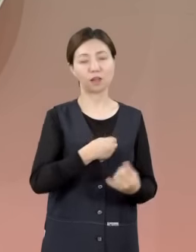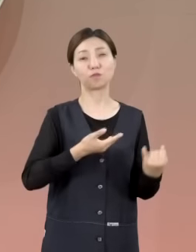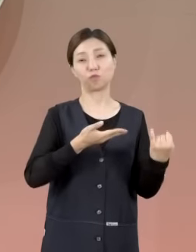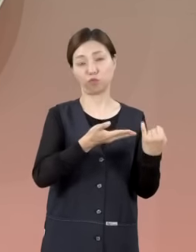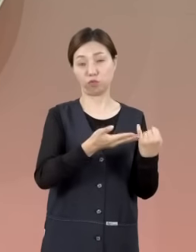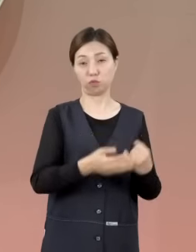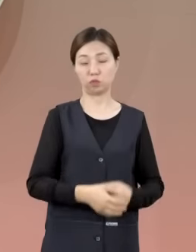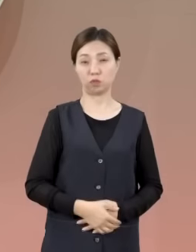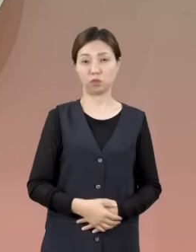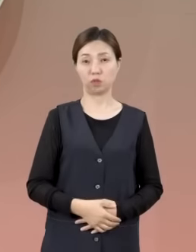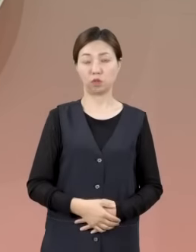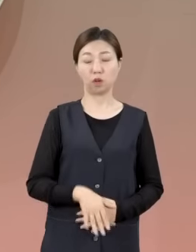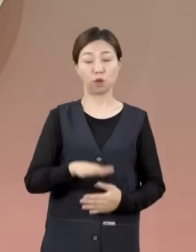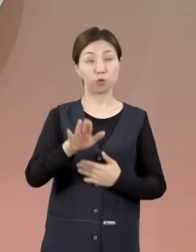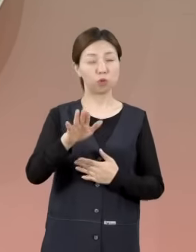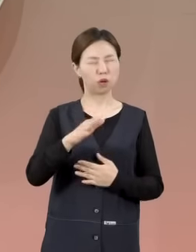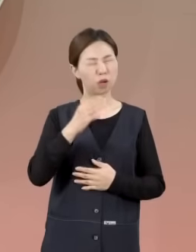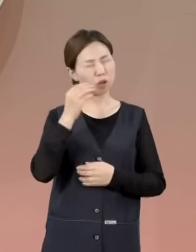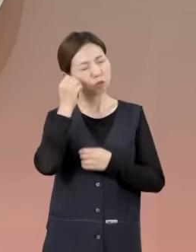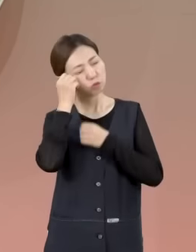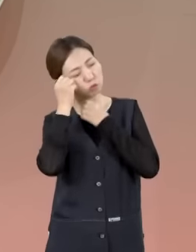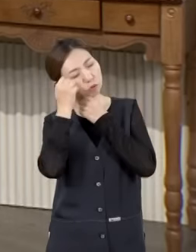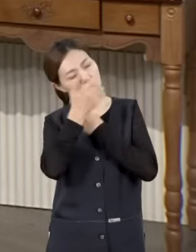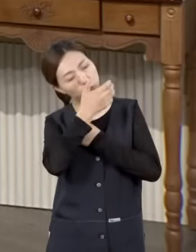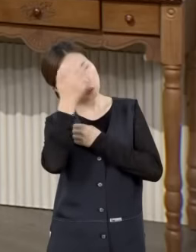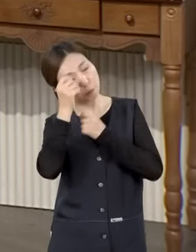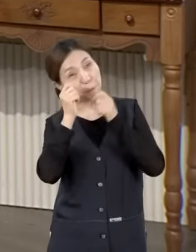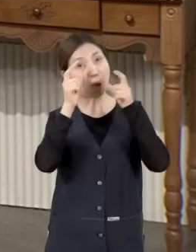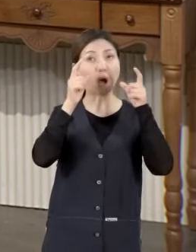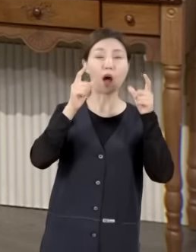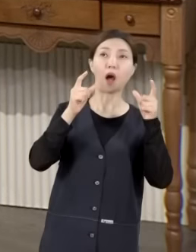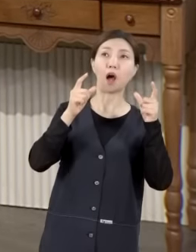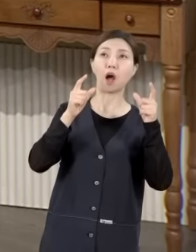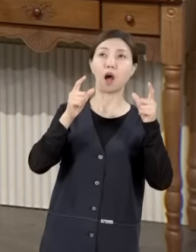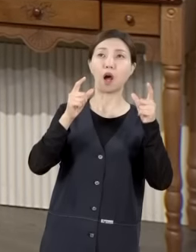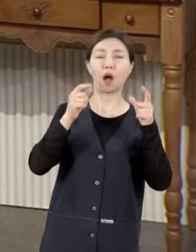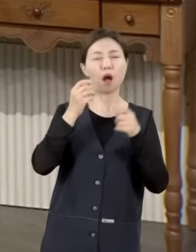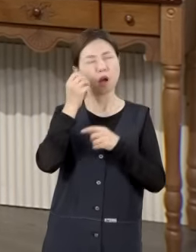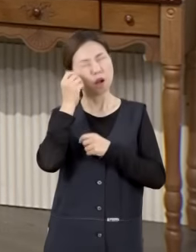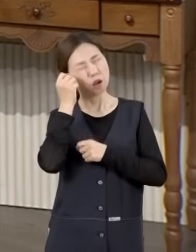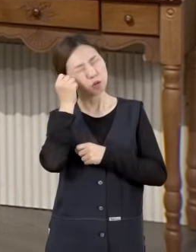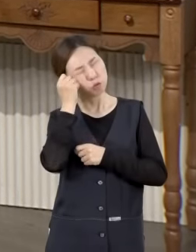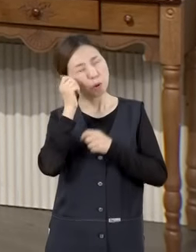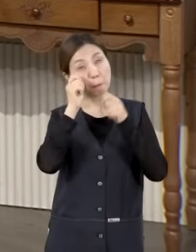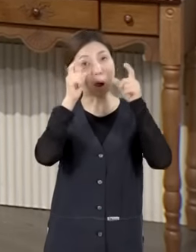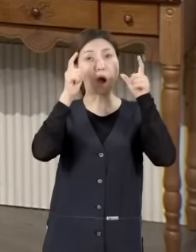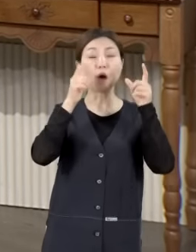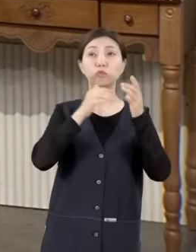안심시켜 주셨습니다 그리고 어머니는 꿈에서